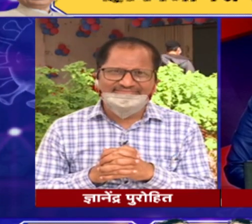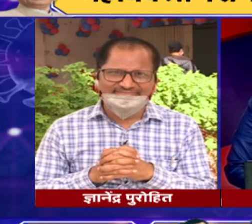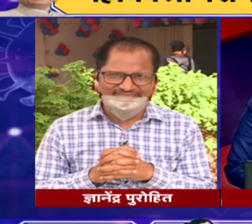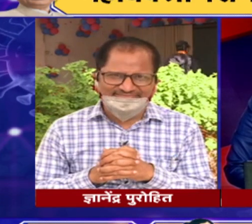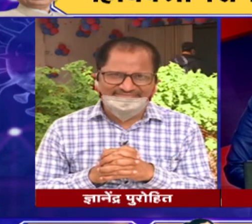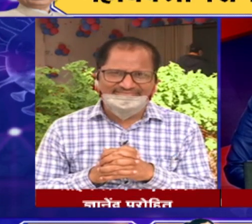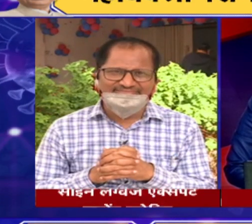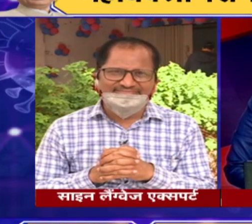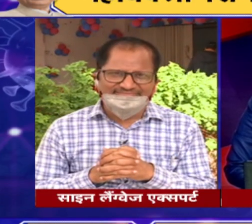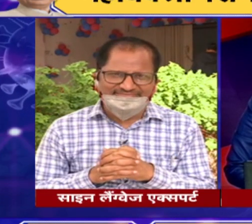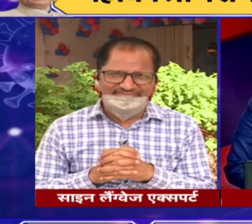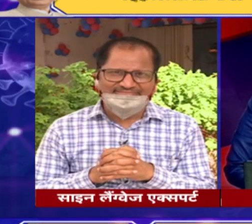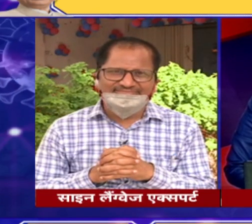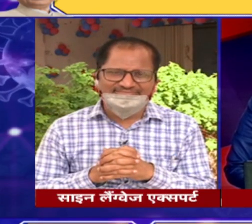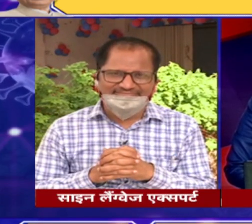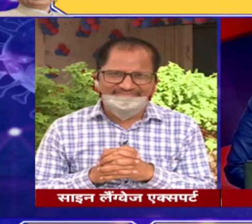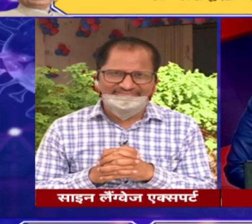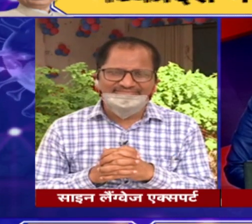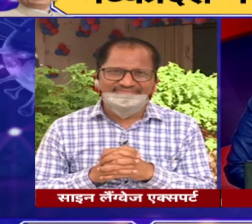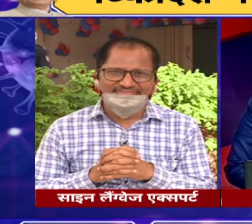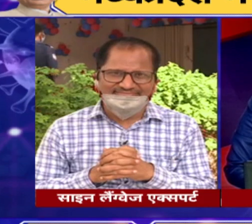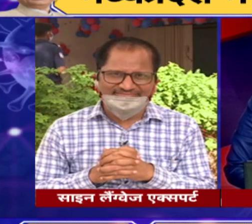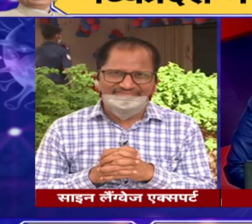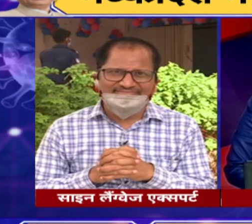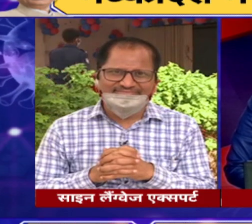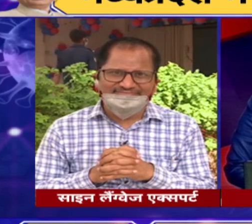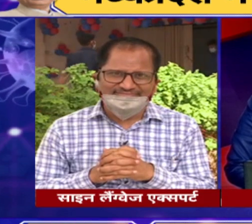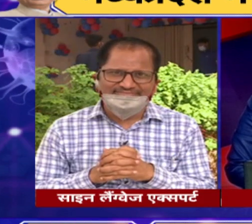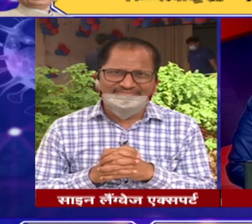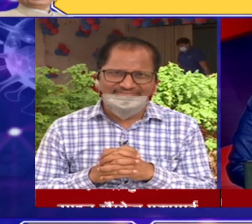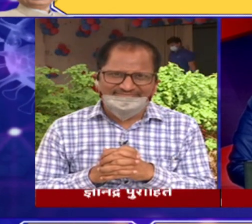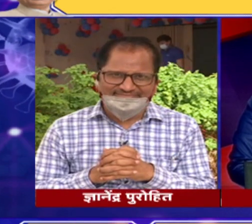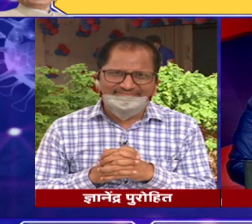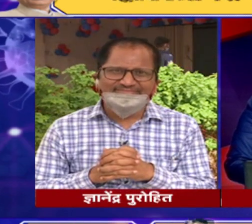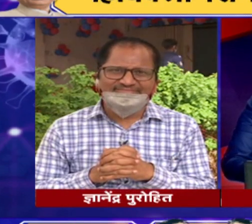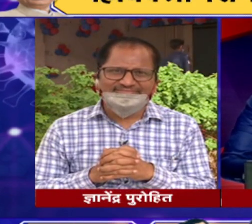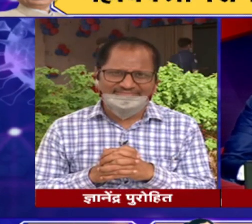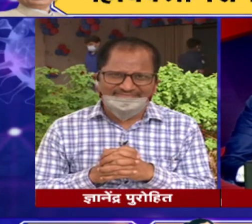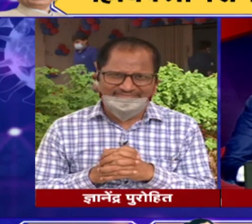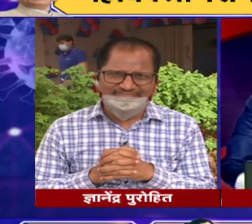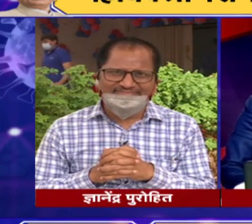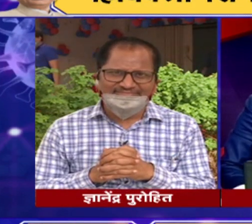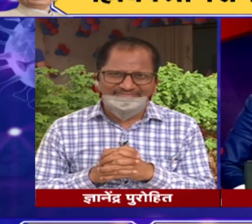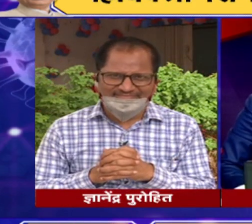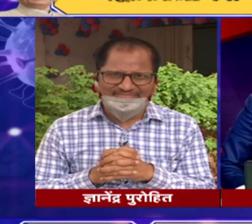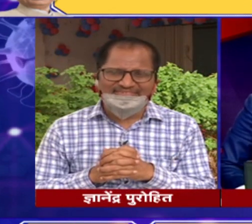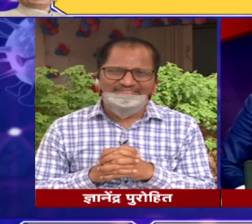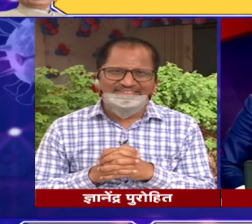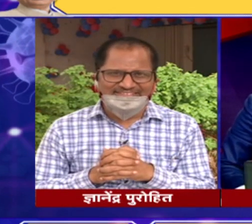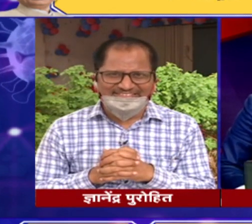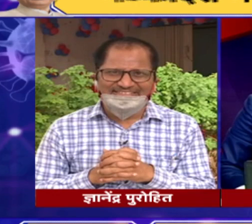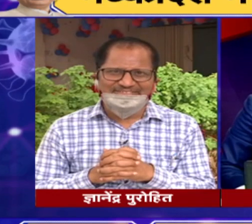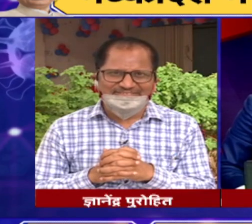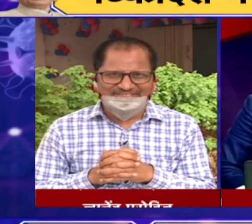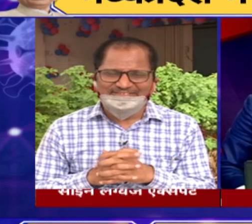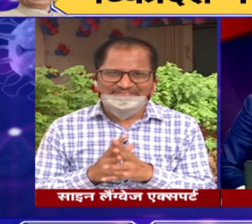मंत्री और मुख्यमंत्री तक भी पहुंचाऊंगा और उसका क्रियान्वयन कराने की कोशिश करूंगा। जी, चलिए ज्ञानेंद्र जी, आपको एक भरोसा जरूर दिया है मंत्री जी ने कि